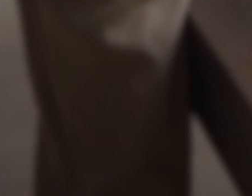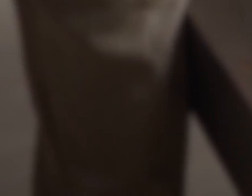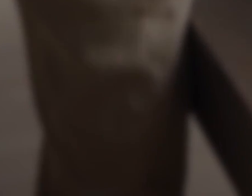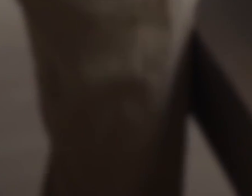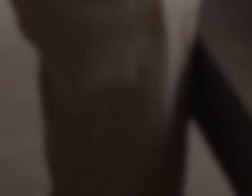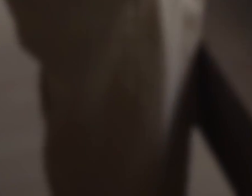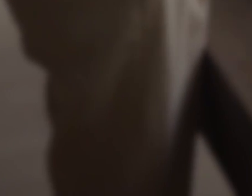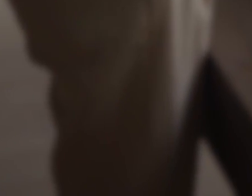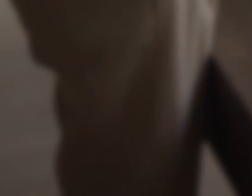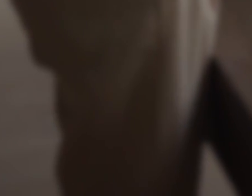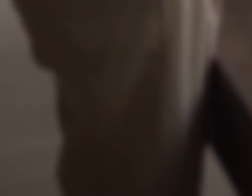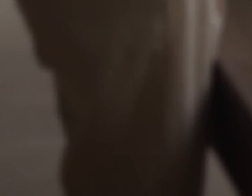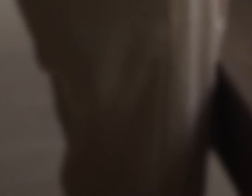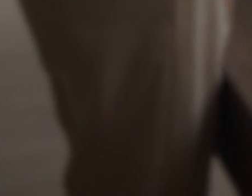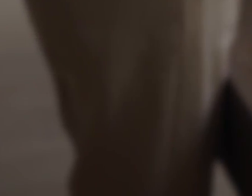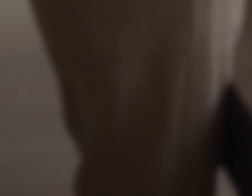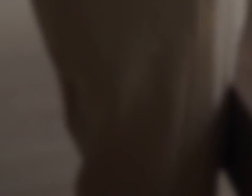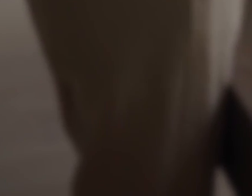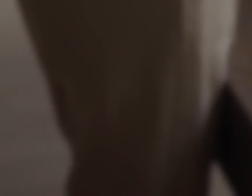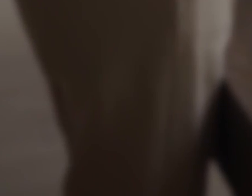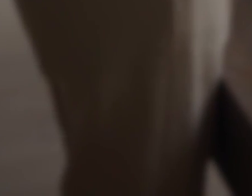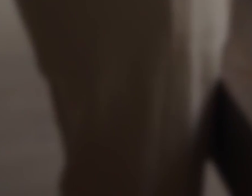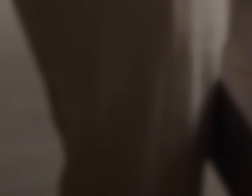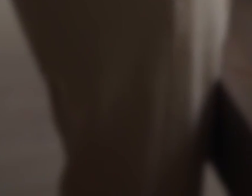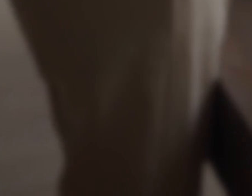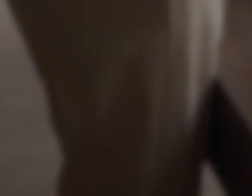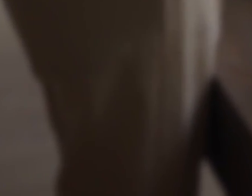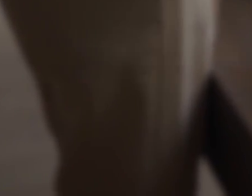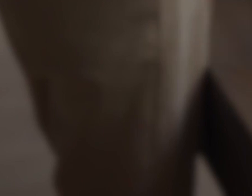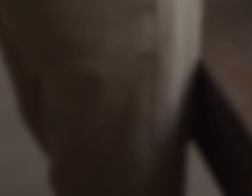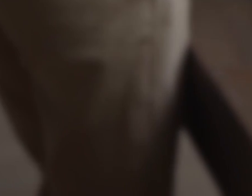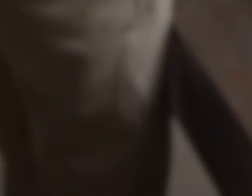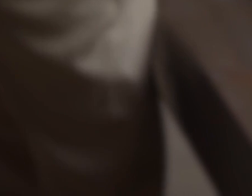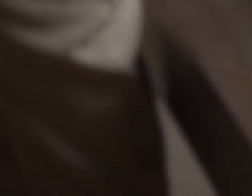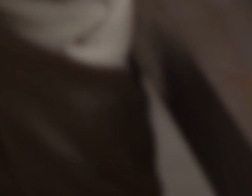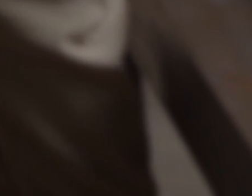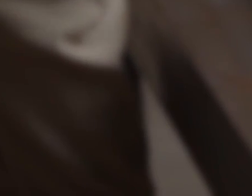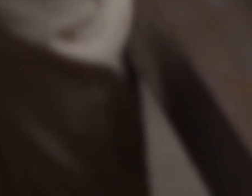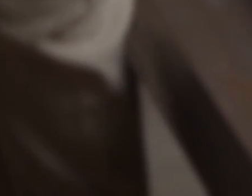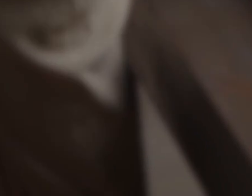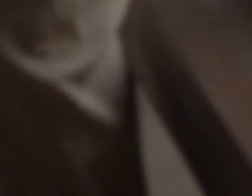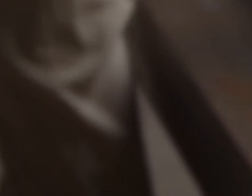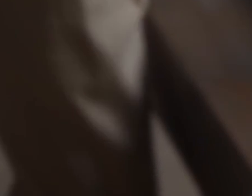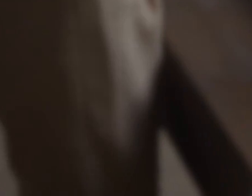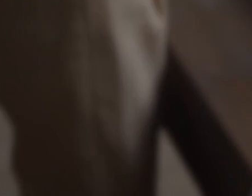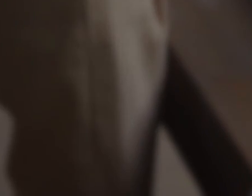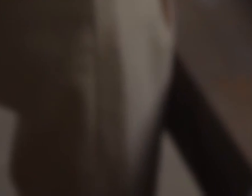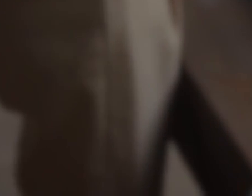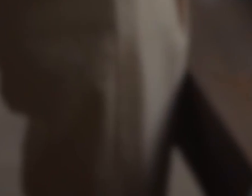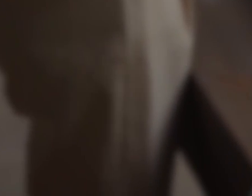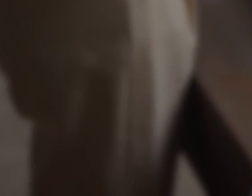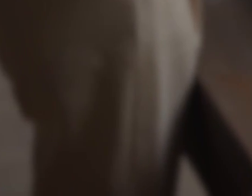Komisi Dewasa Muda mengajak semua rekan dewasa muda untuk ikut serta dalam webinar dengan tema Bisnis